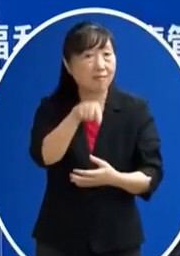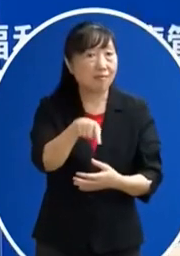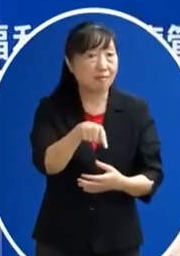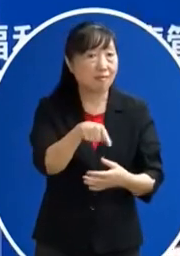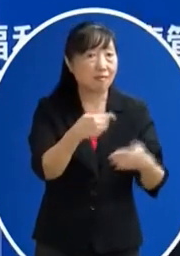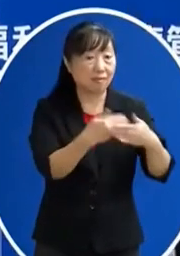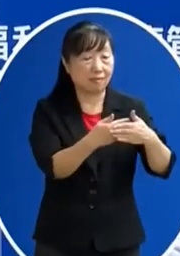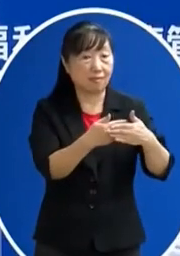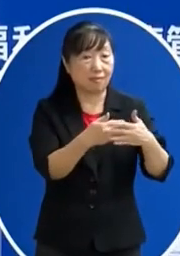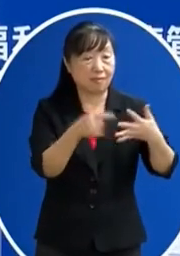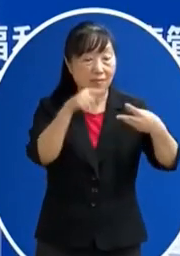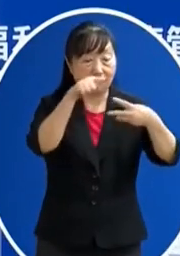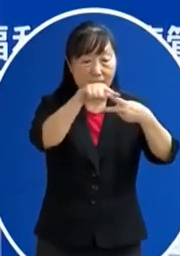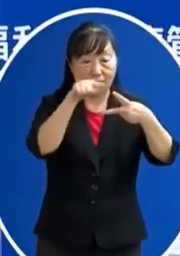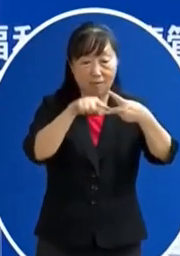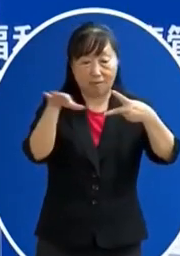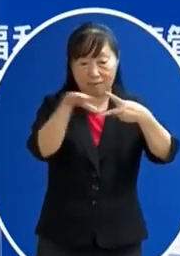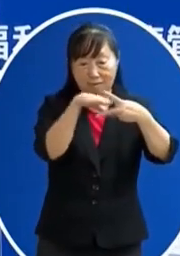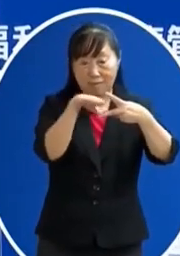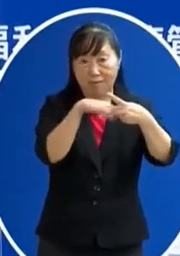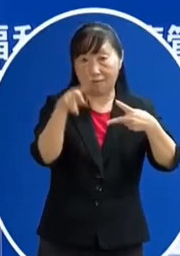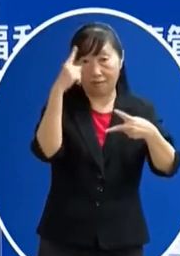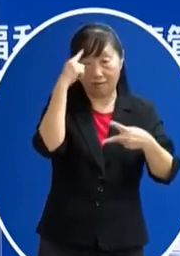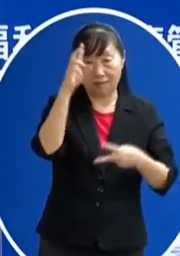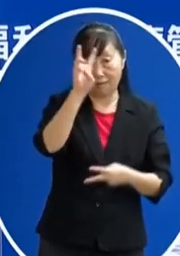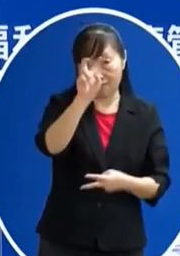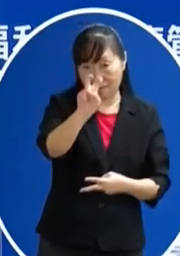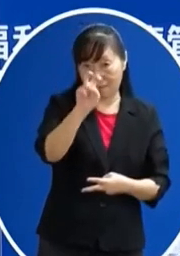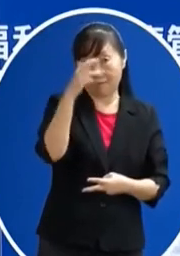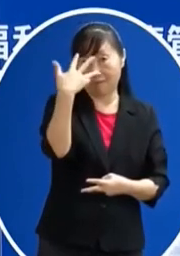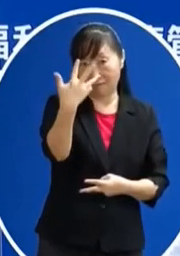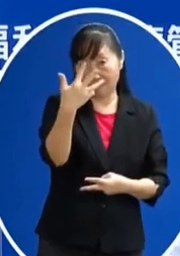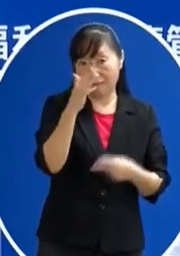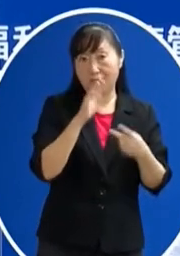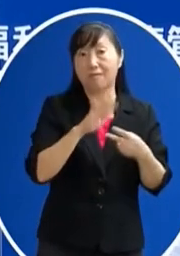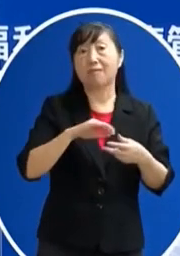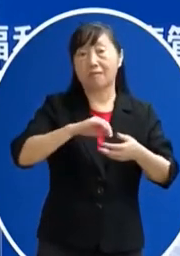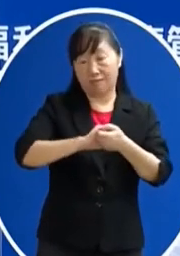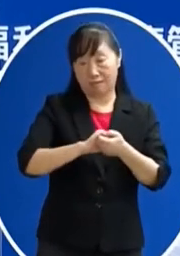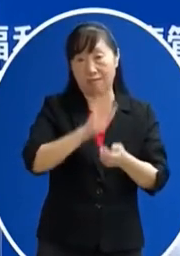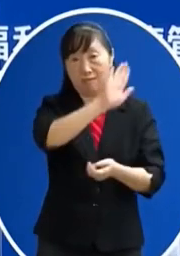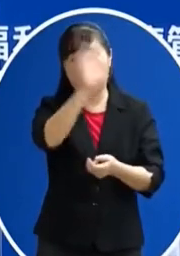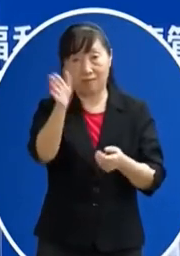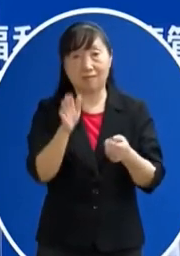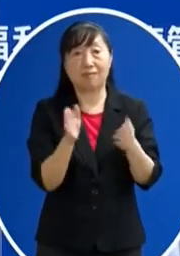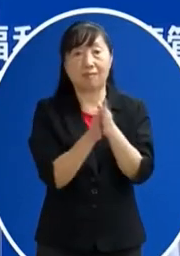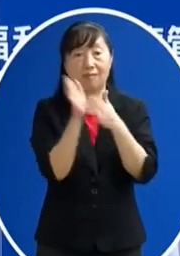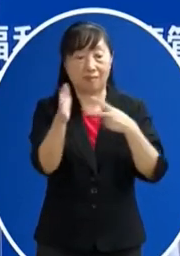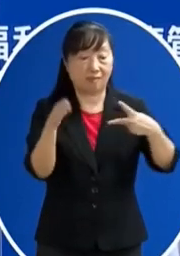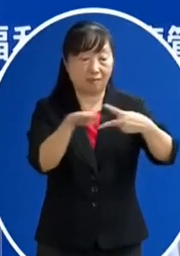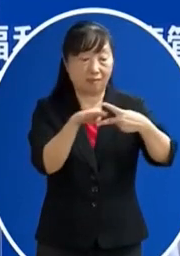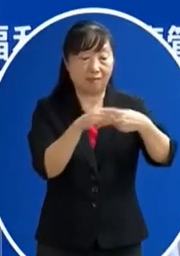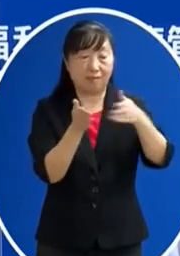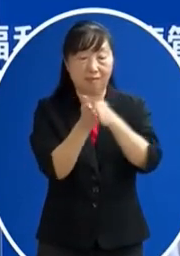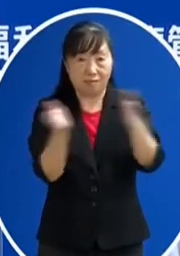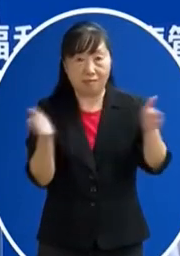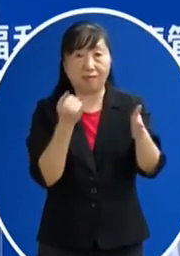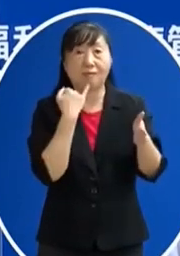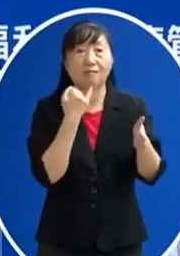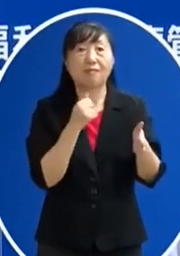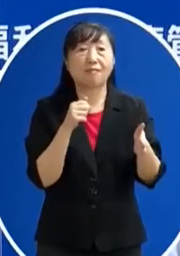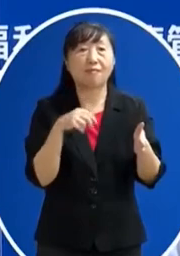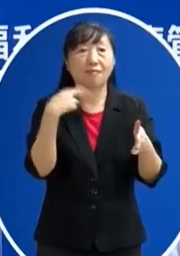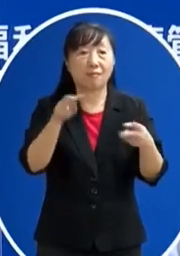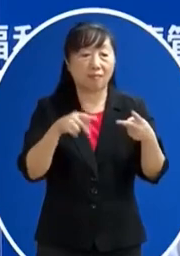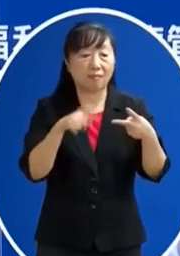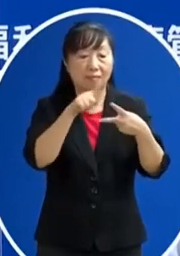间隔至少28天后接种。其余对象均调整第一剂、第二剂的接种